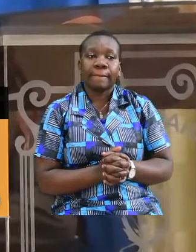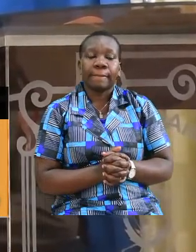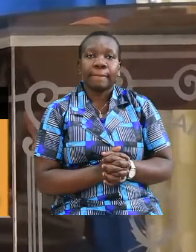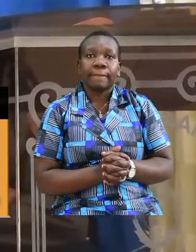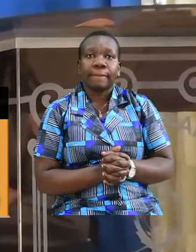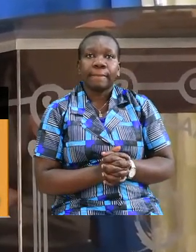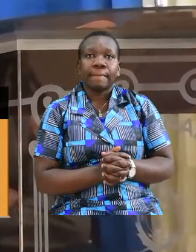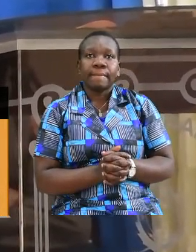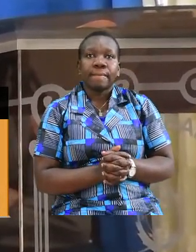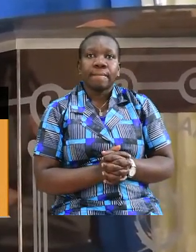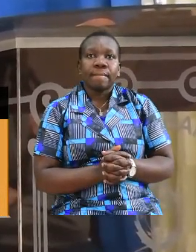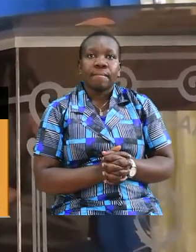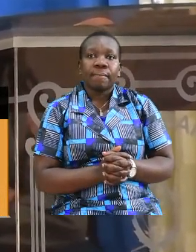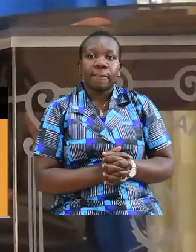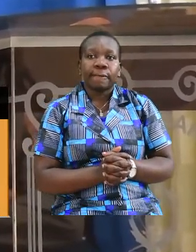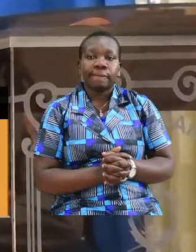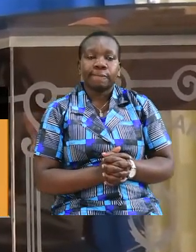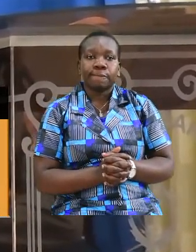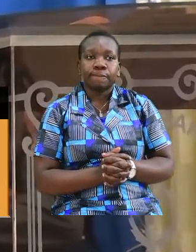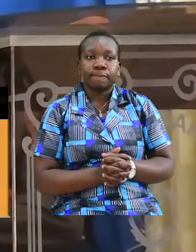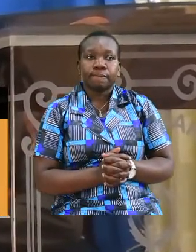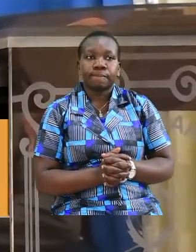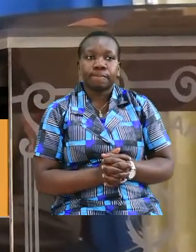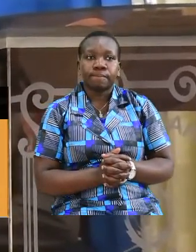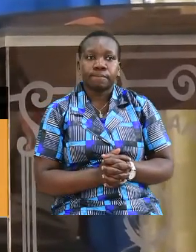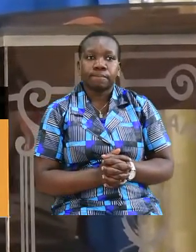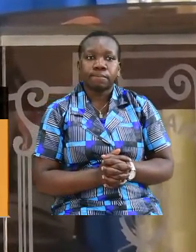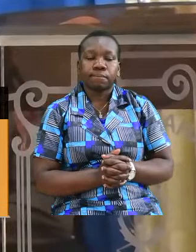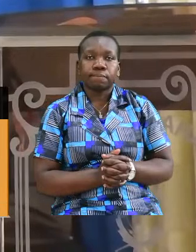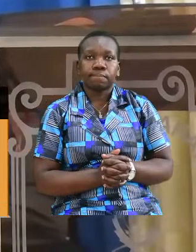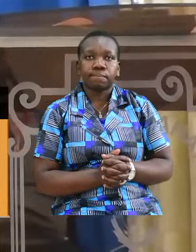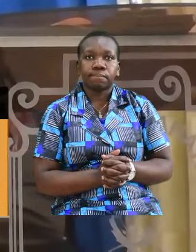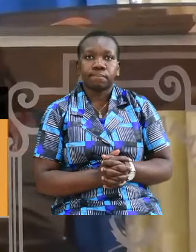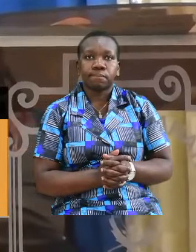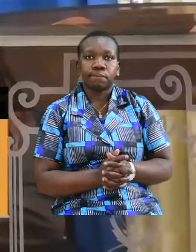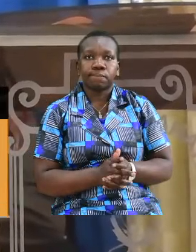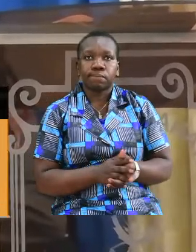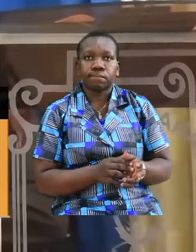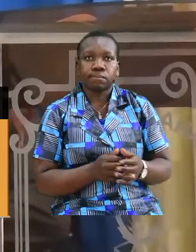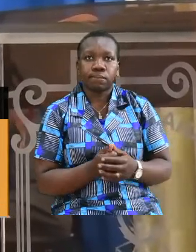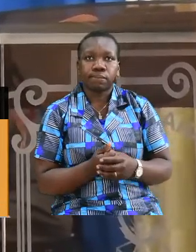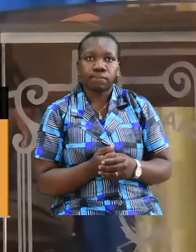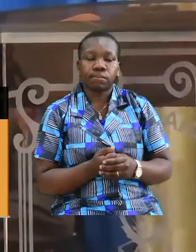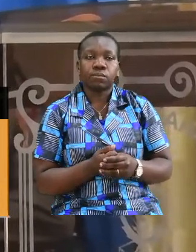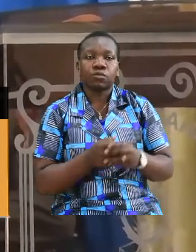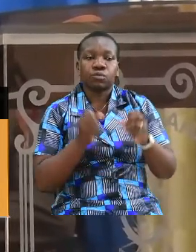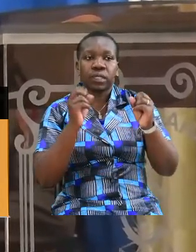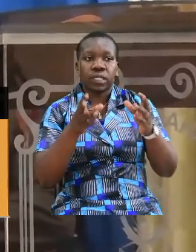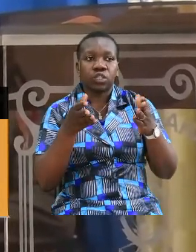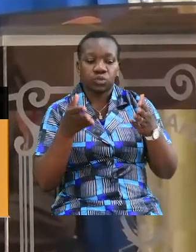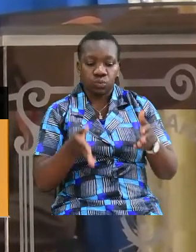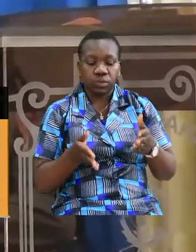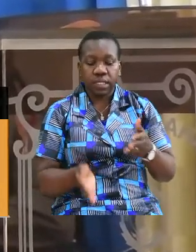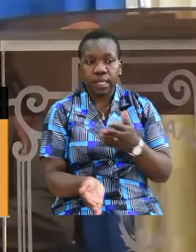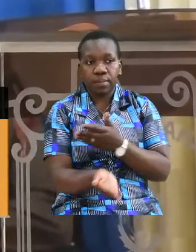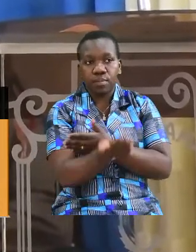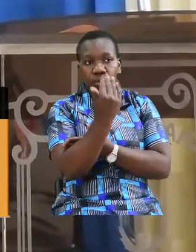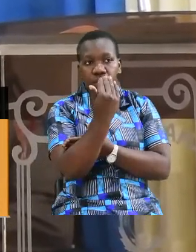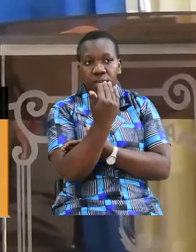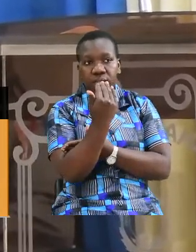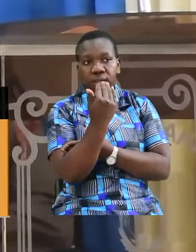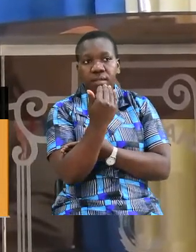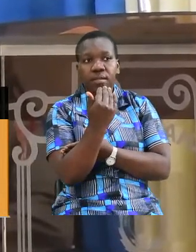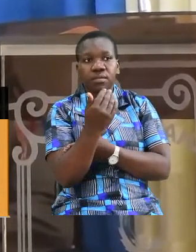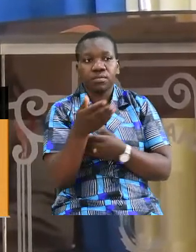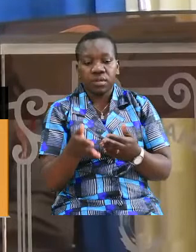kila Ijumaa members wanaongezeka ambao hawajakuwa wakihudhuria wameanza kuhudhuria. Kwa hivyo tunakuomba hata